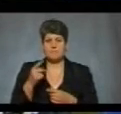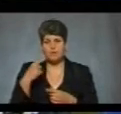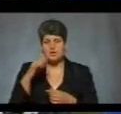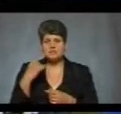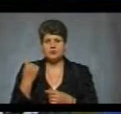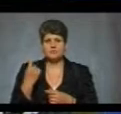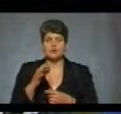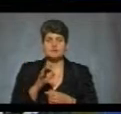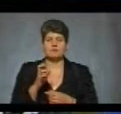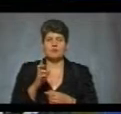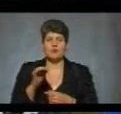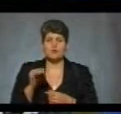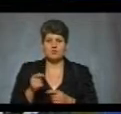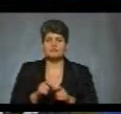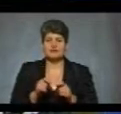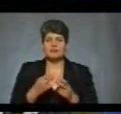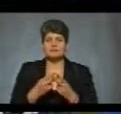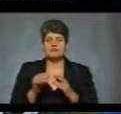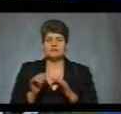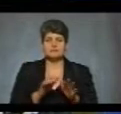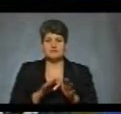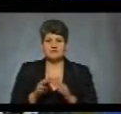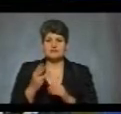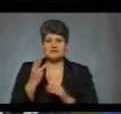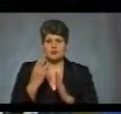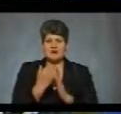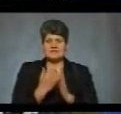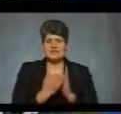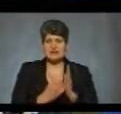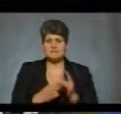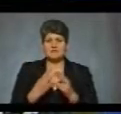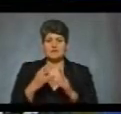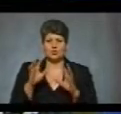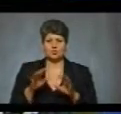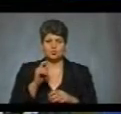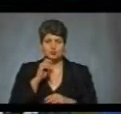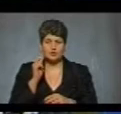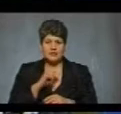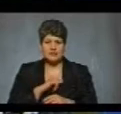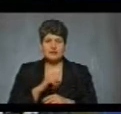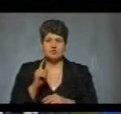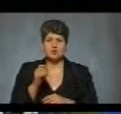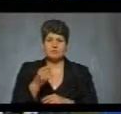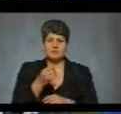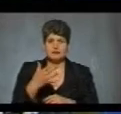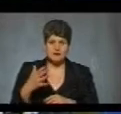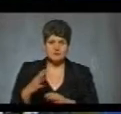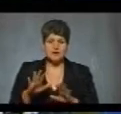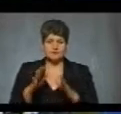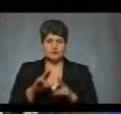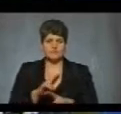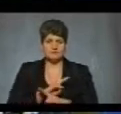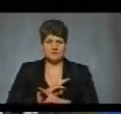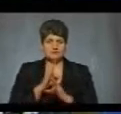Олександра Богомола, правоохоронці порушили кримінальні провадження за 3 статтями Кримінального кодексу України. 115-ю – раптова смерть під